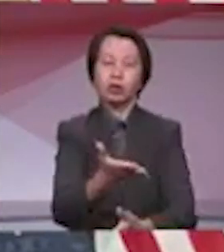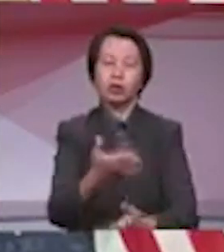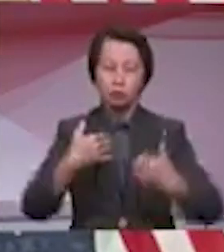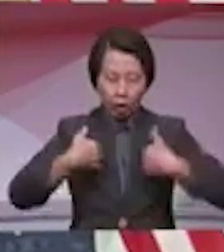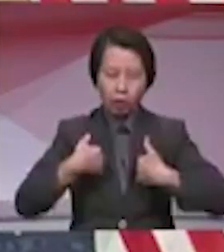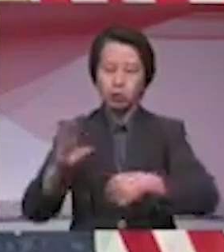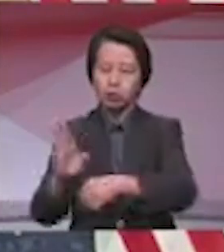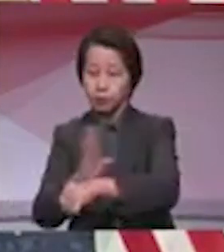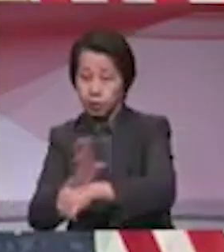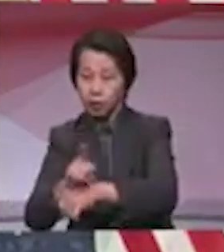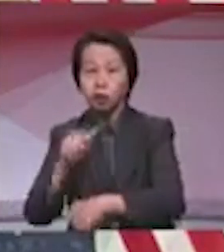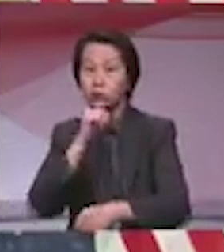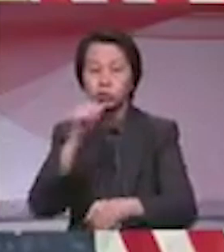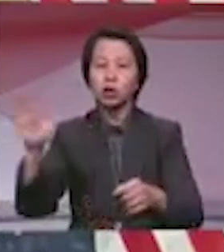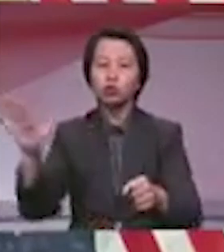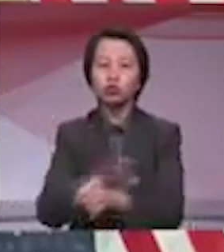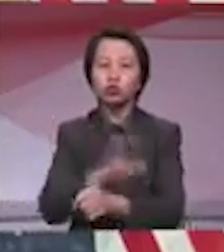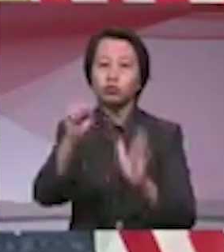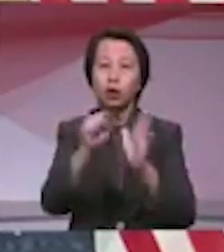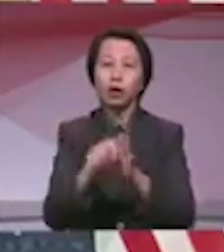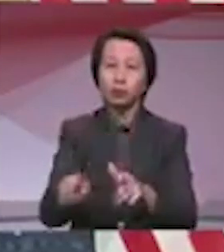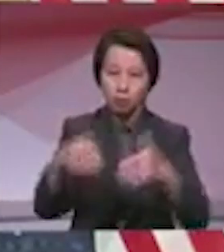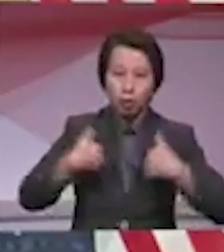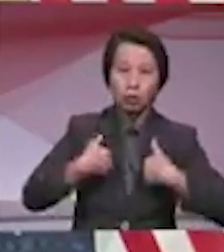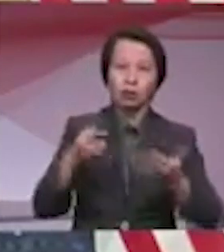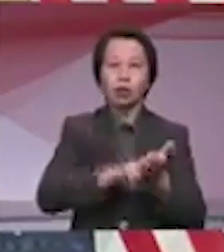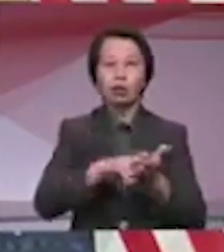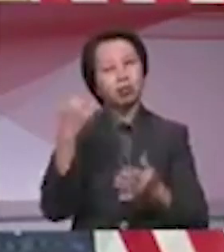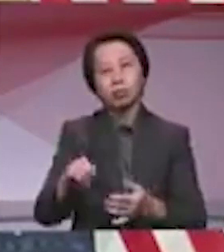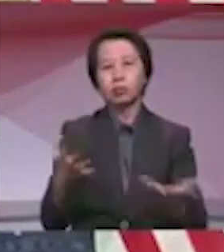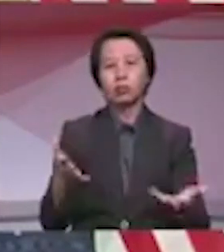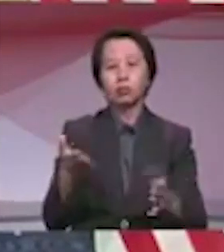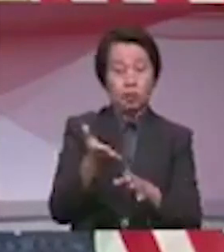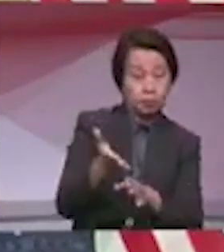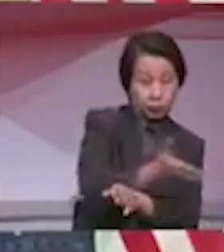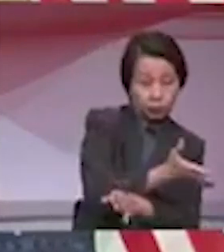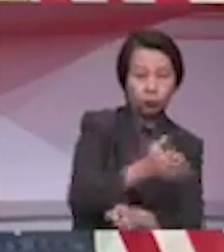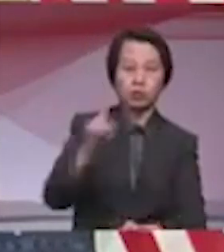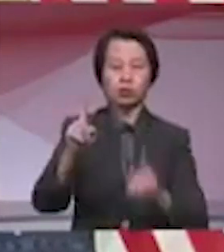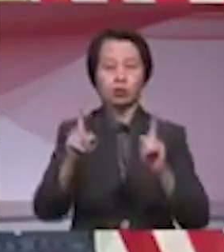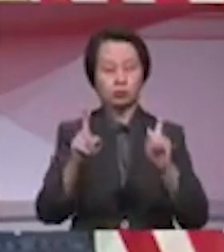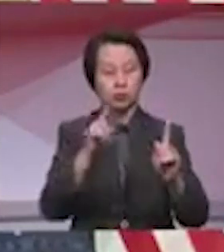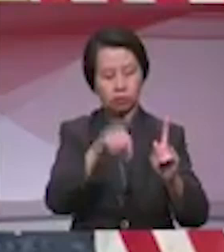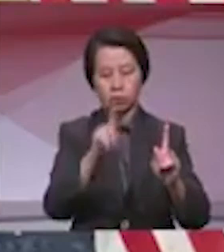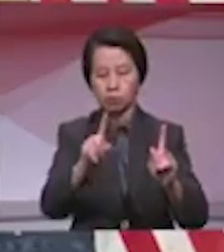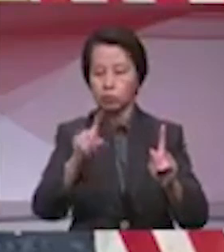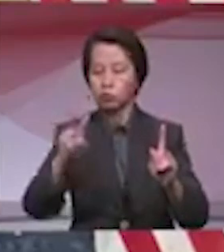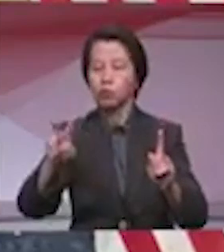juga peniaga yang tidak memenuhi syarat terdaftar sebelum 1 Januari